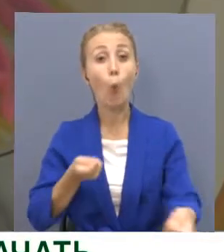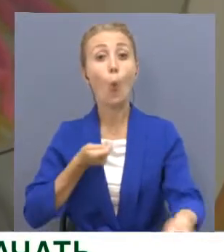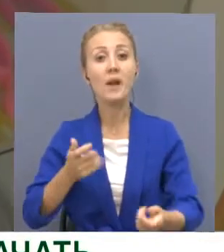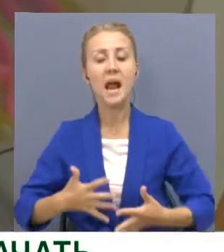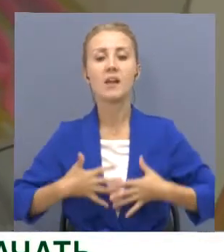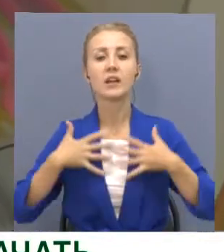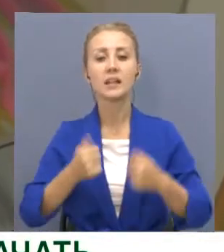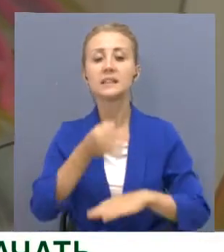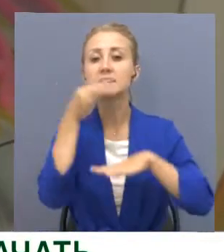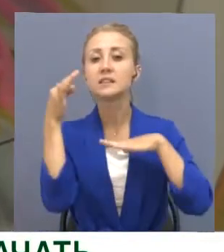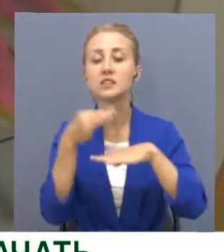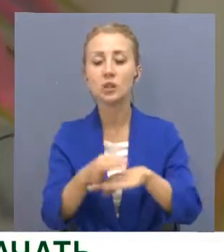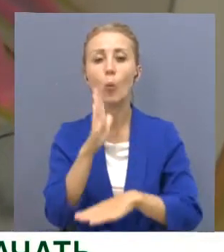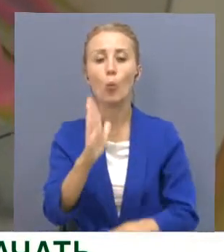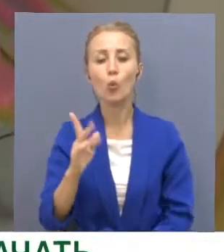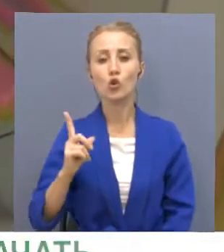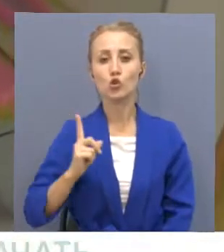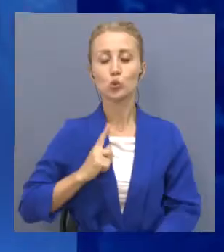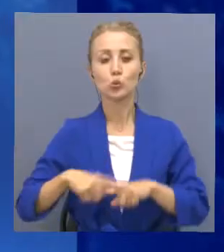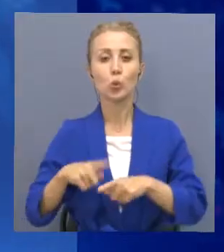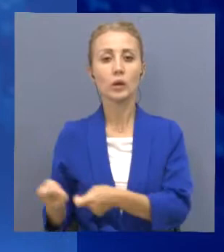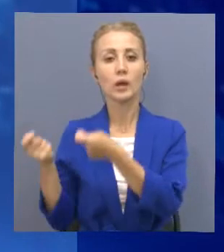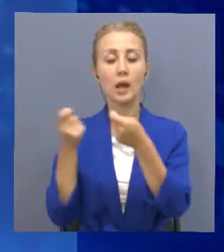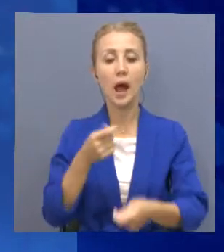ожидается доставка препаратов в аптечные пункты.